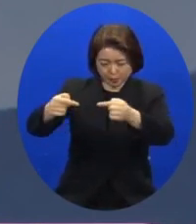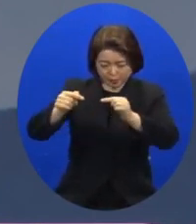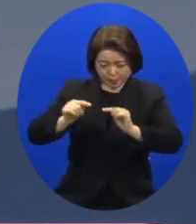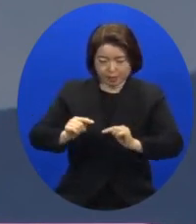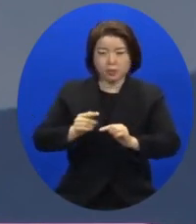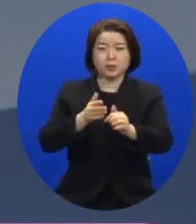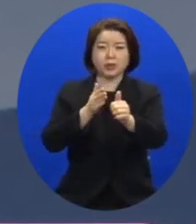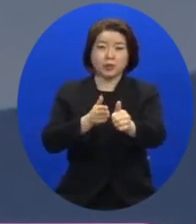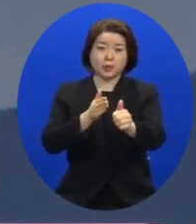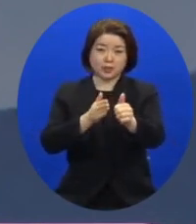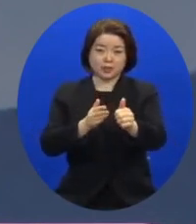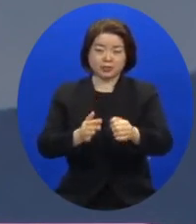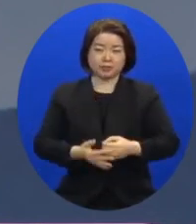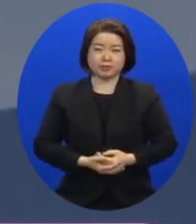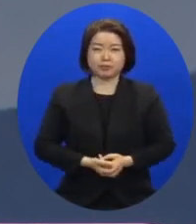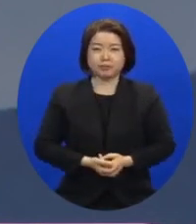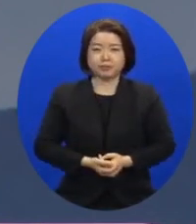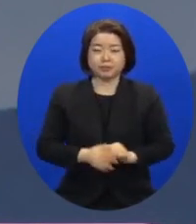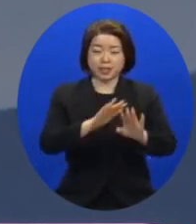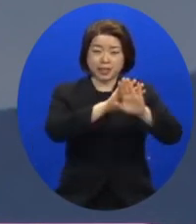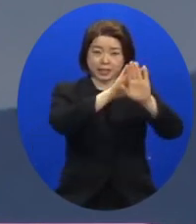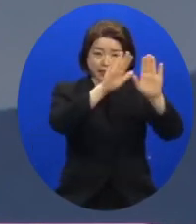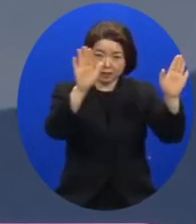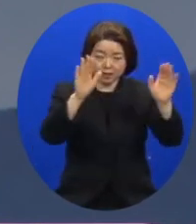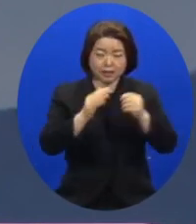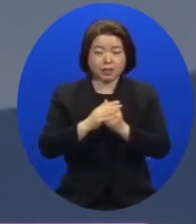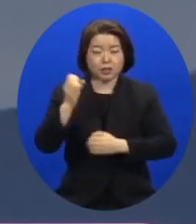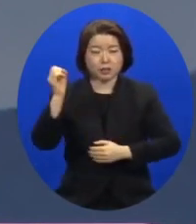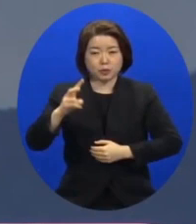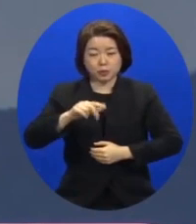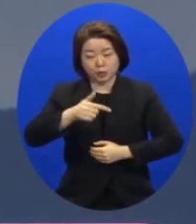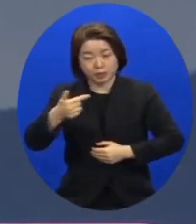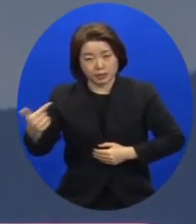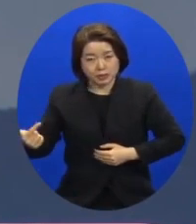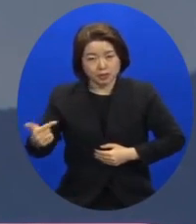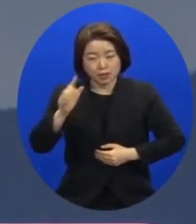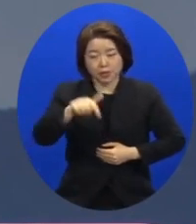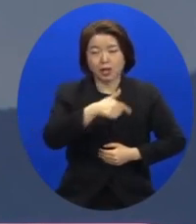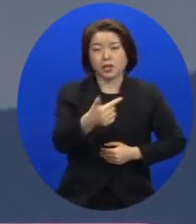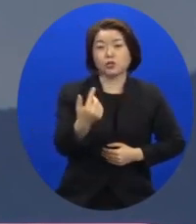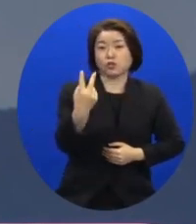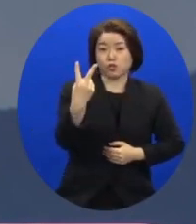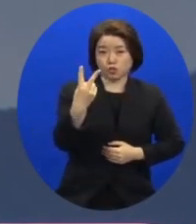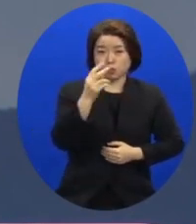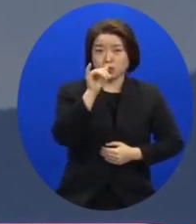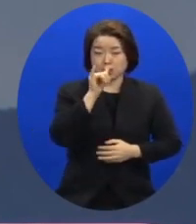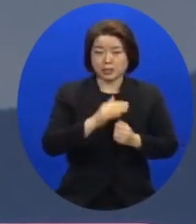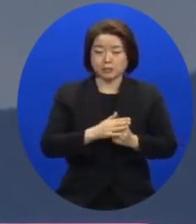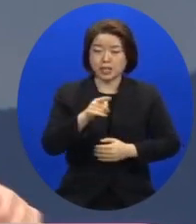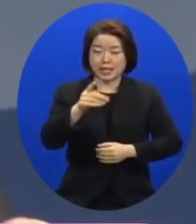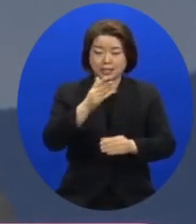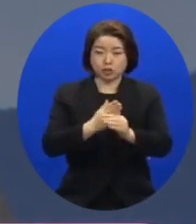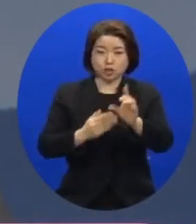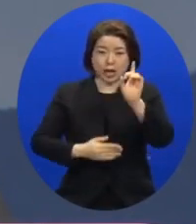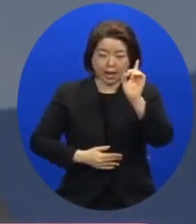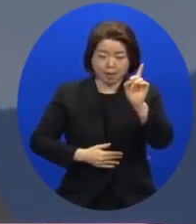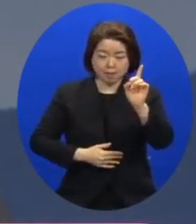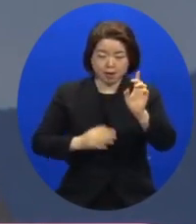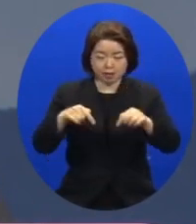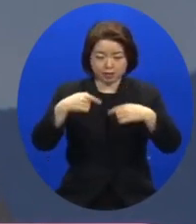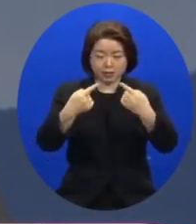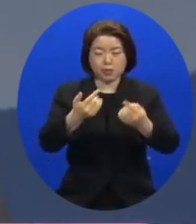권합니다 낮과 저녁 하루에 두번 모입니다 아 그 중에 한 번만 참석하시면